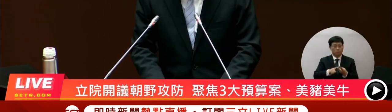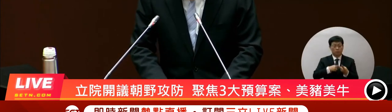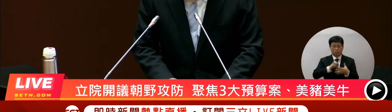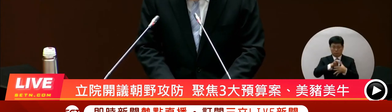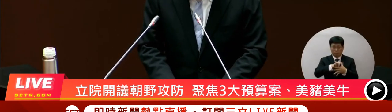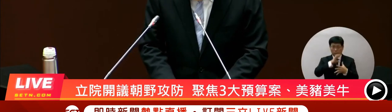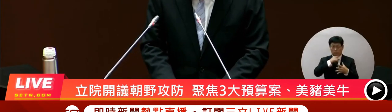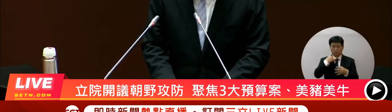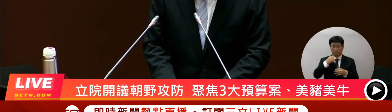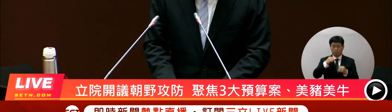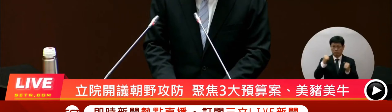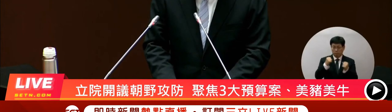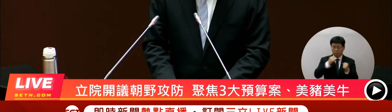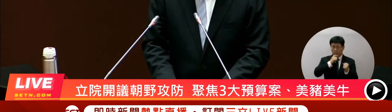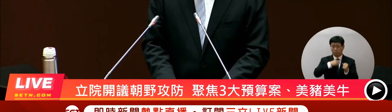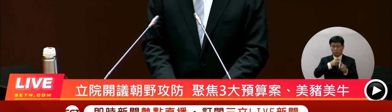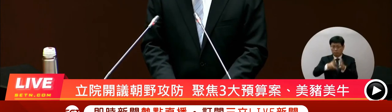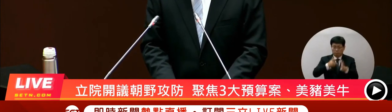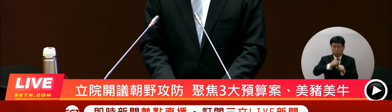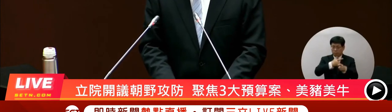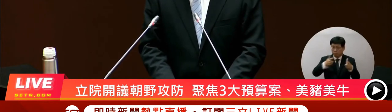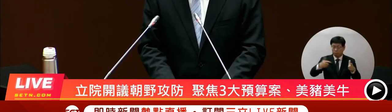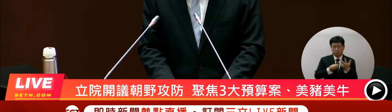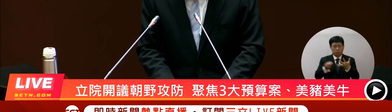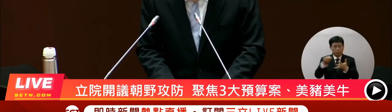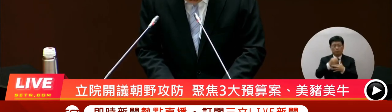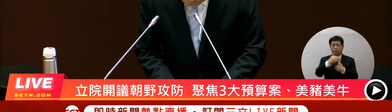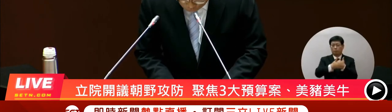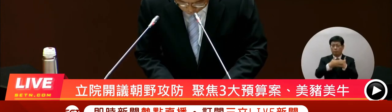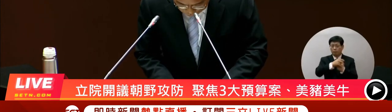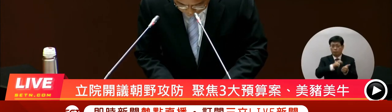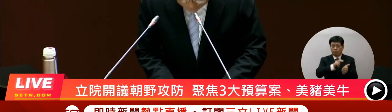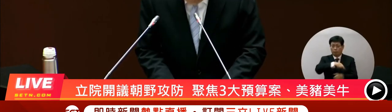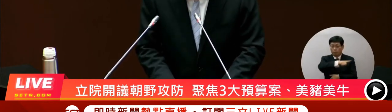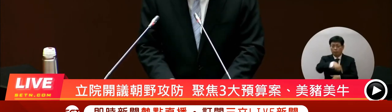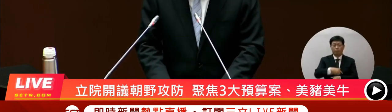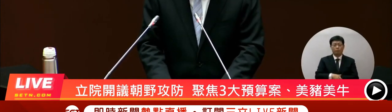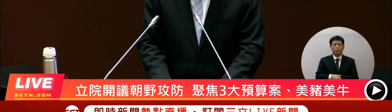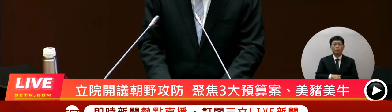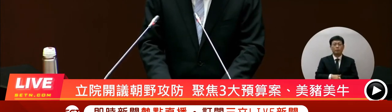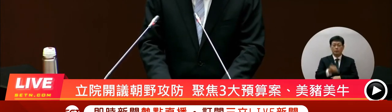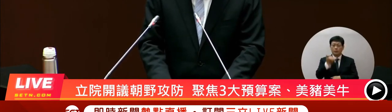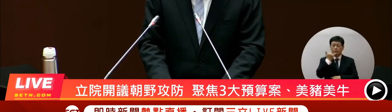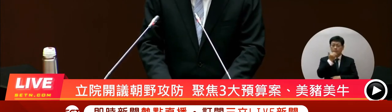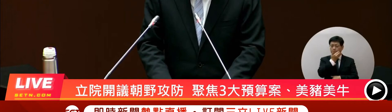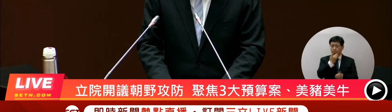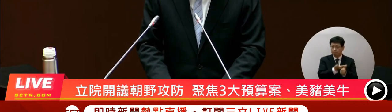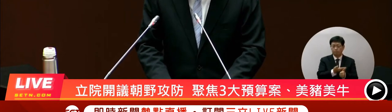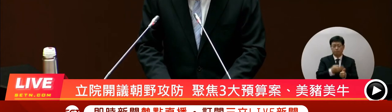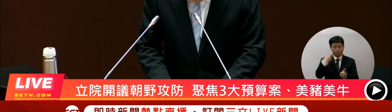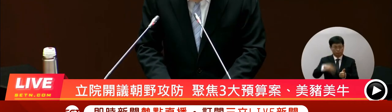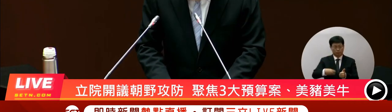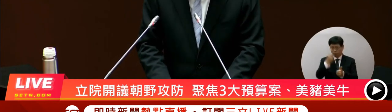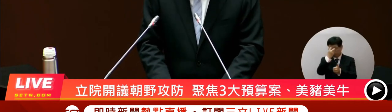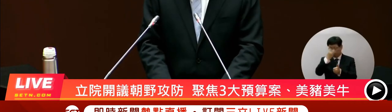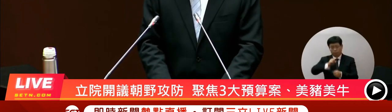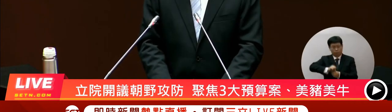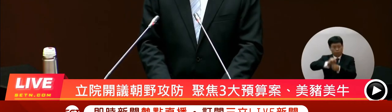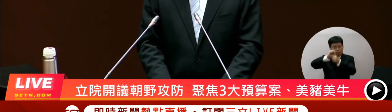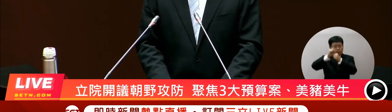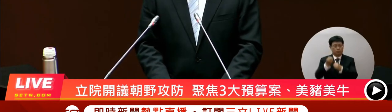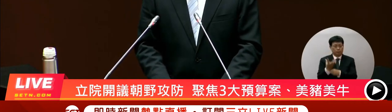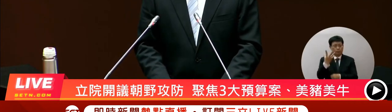冷链等升级，保障猪农受益，提升查验量能等，